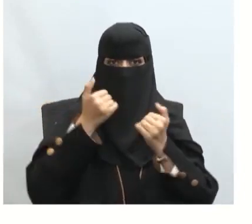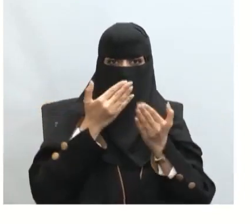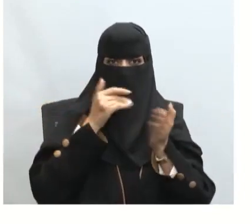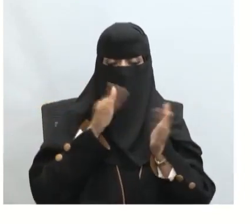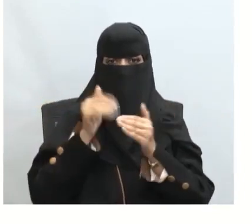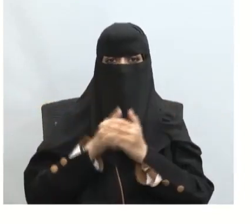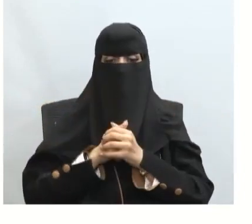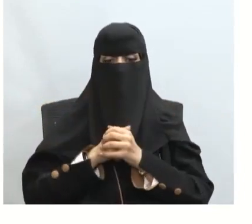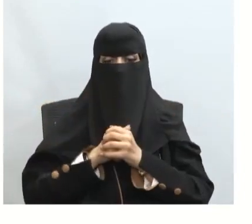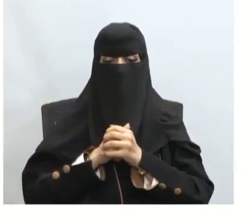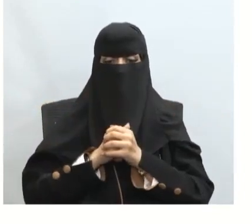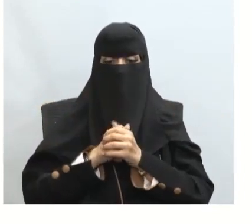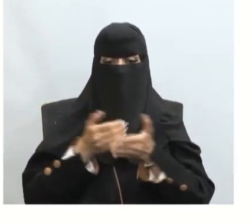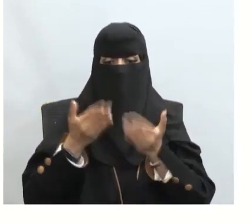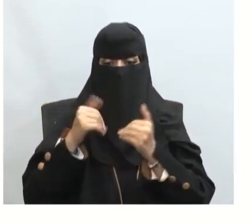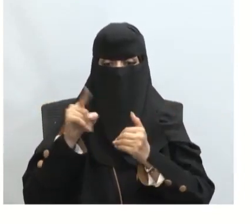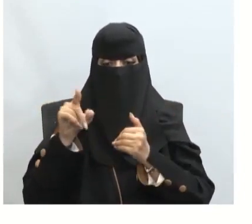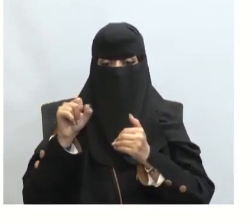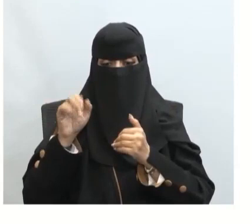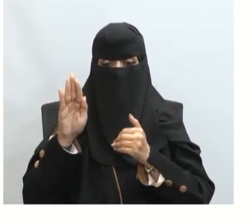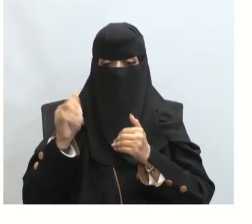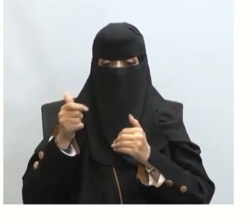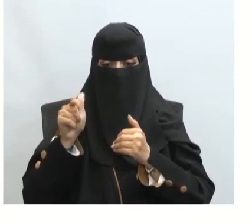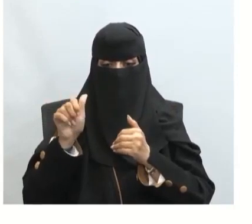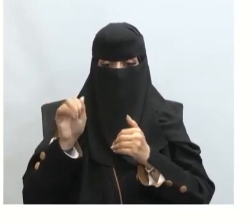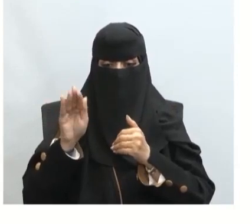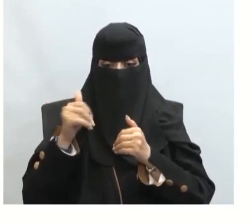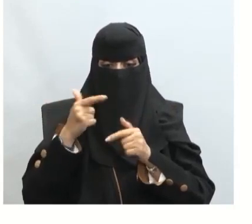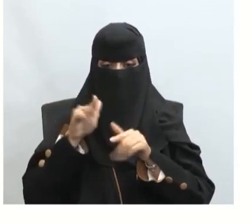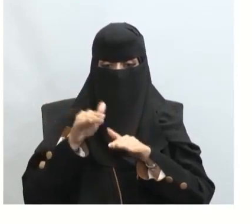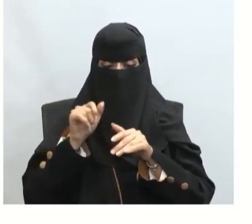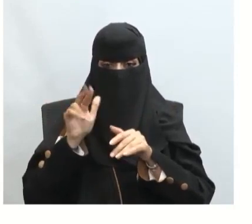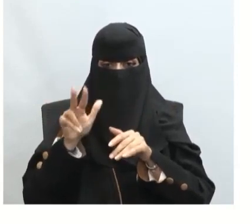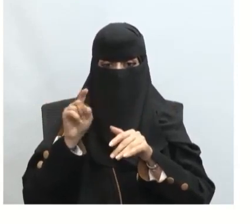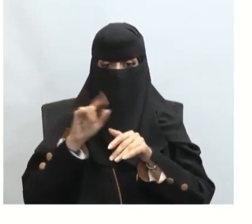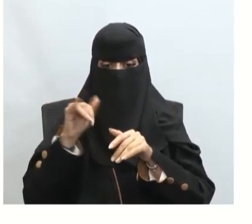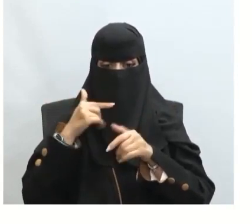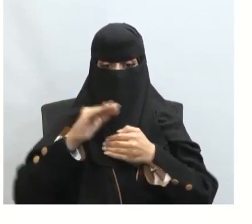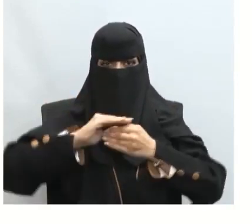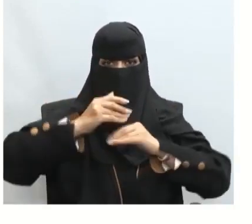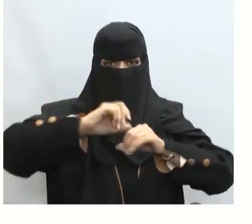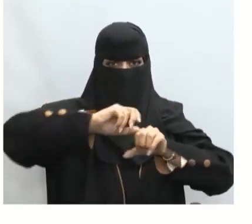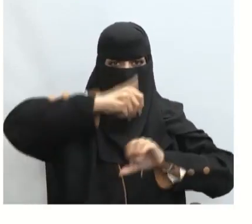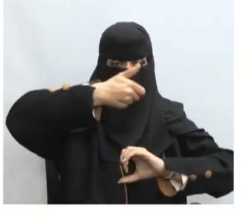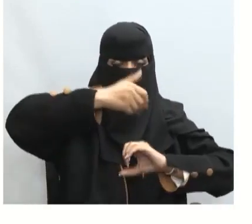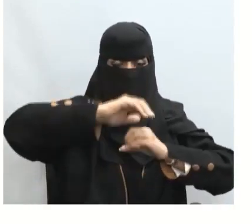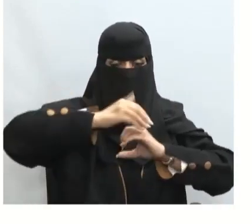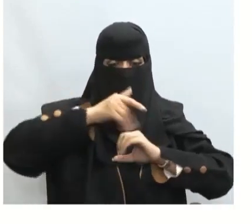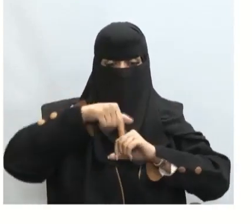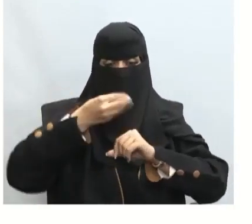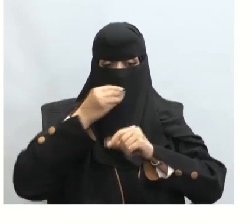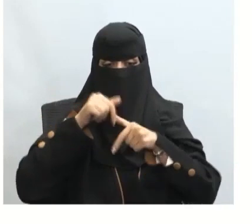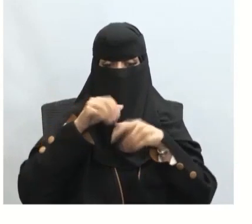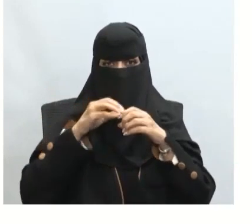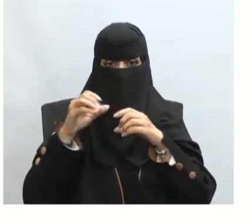فيه اي مجموعات وظيف في او هاليد او اي شيء اخر بولي ستايرين بي اس ستايرين